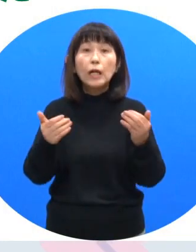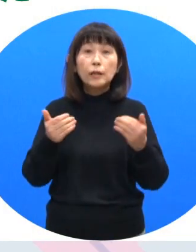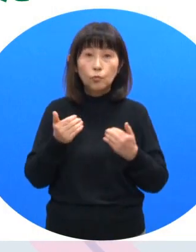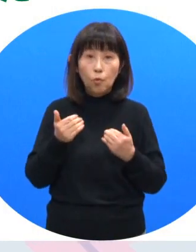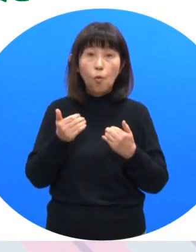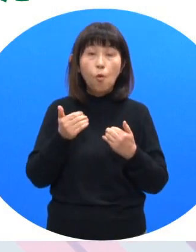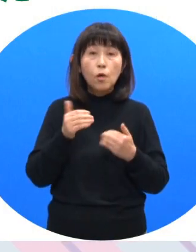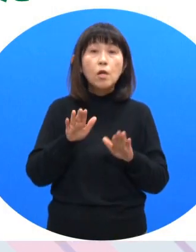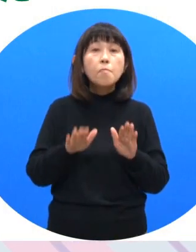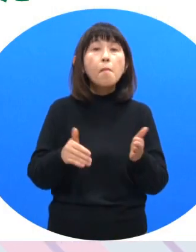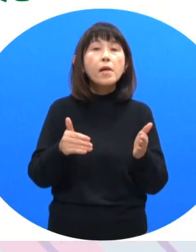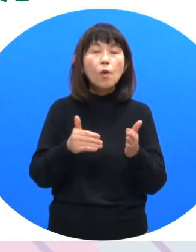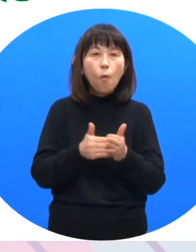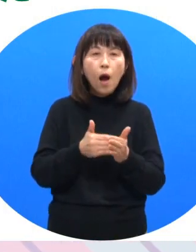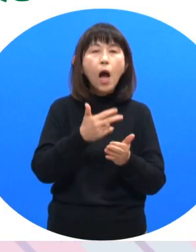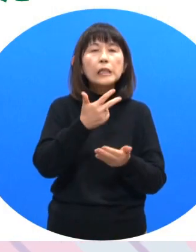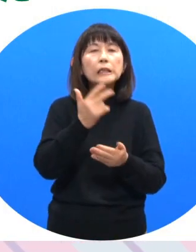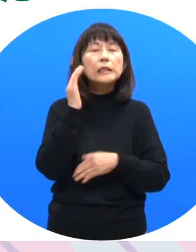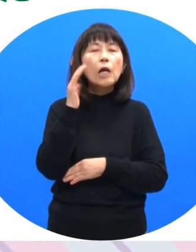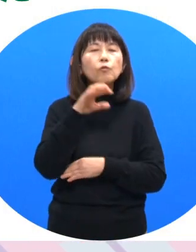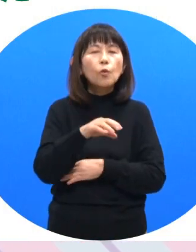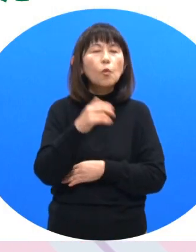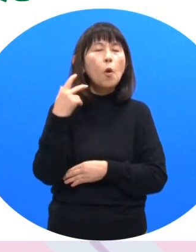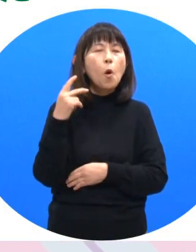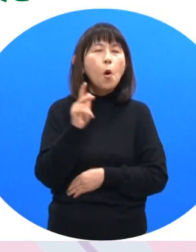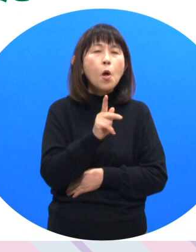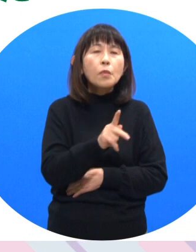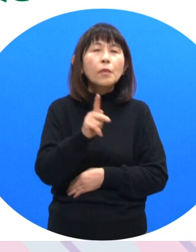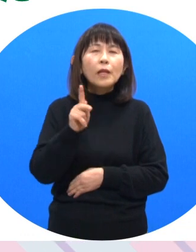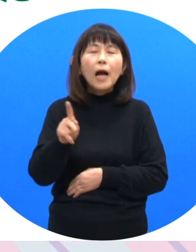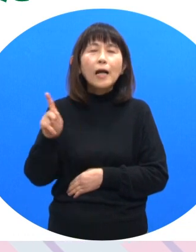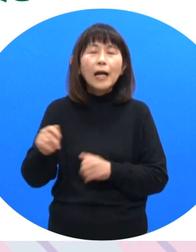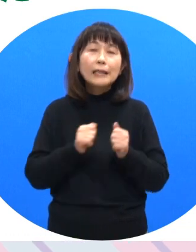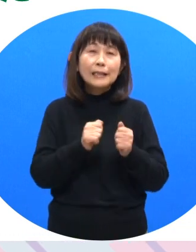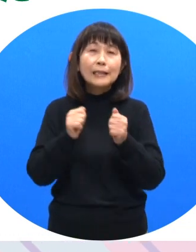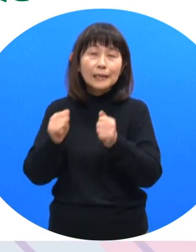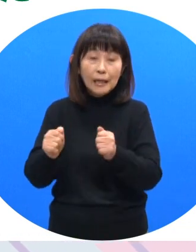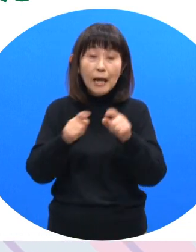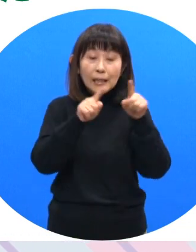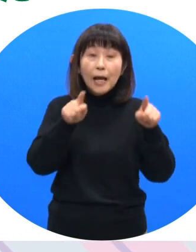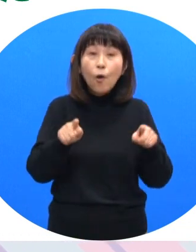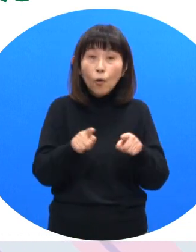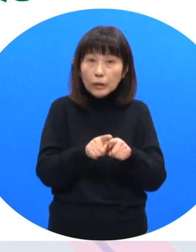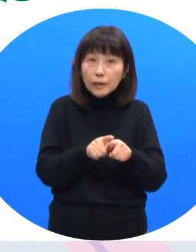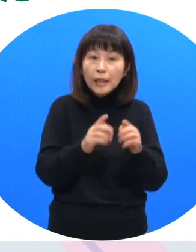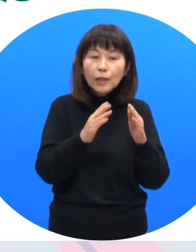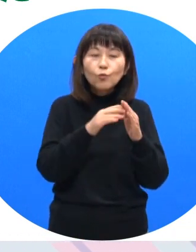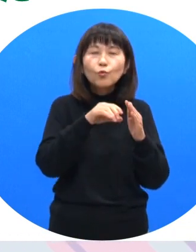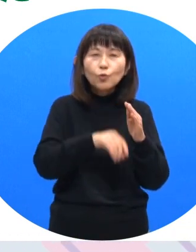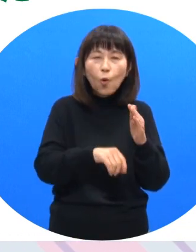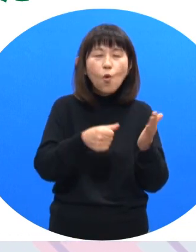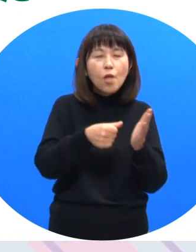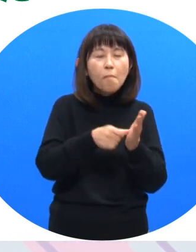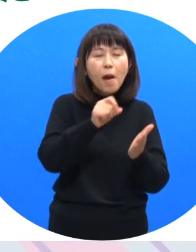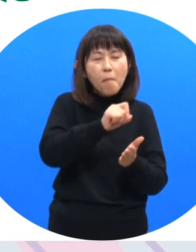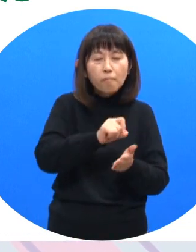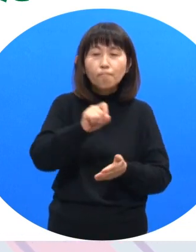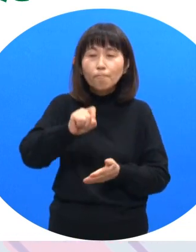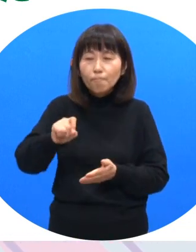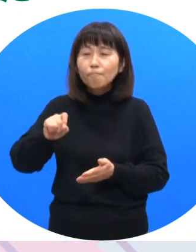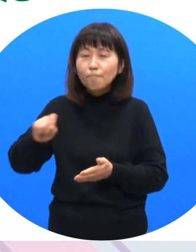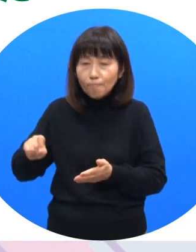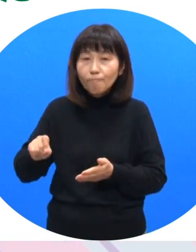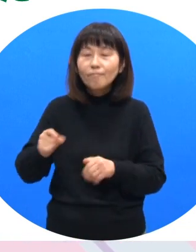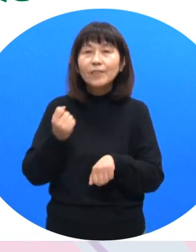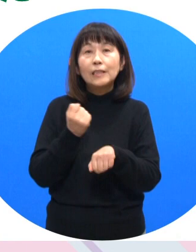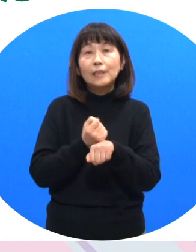。これまで市役所のそれぞれの担当課に出向いて、個々の申請書に住所、氏名などを何枚